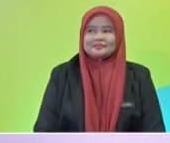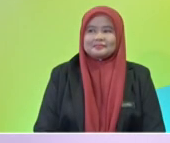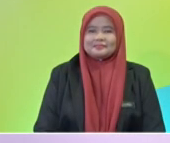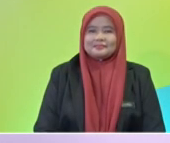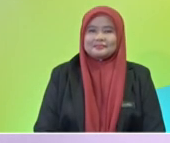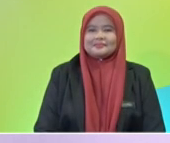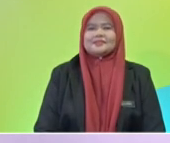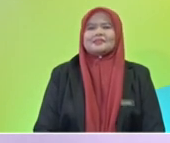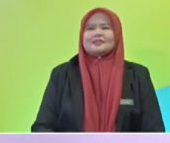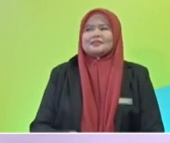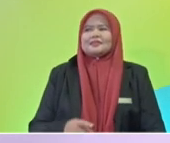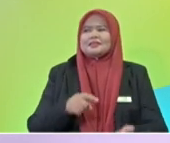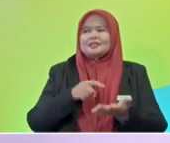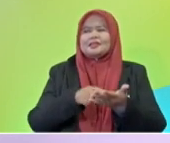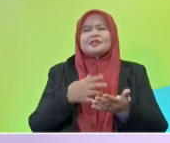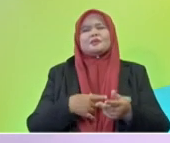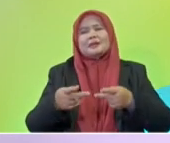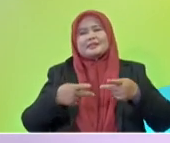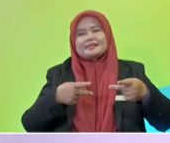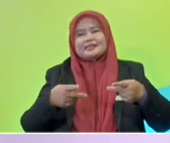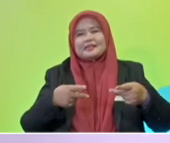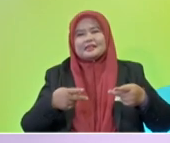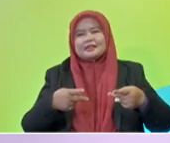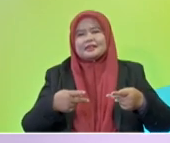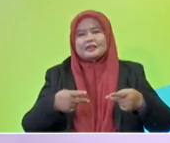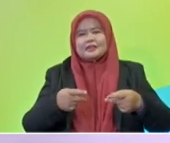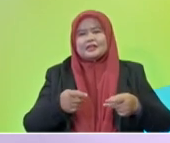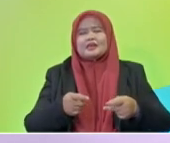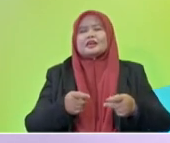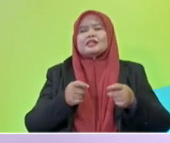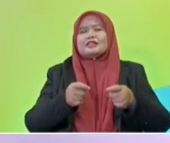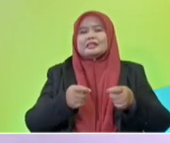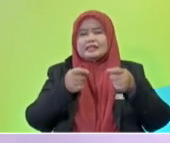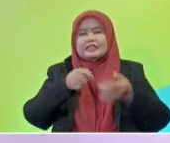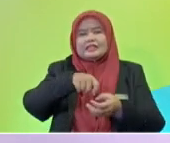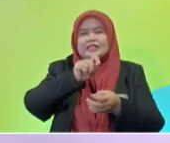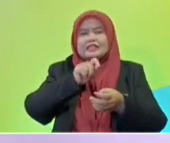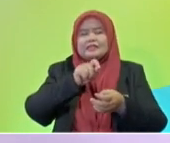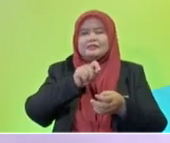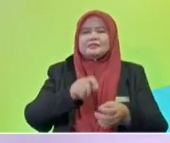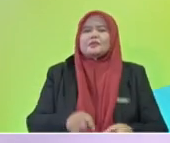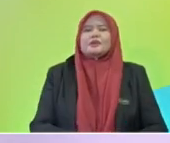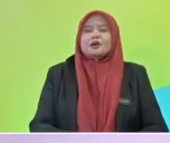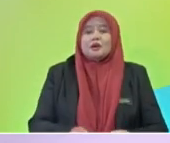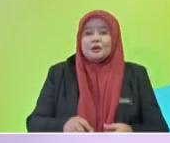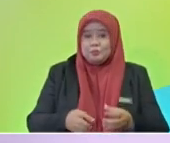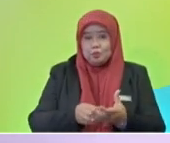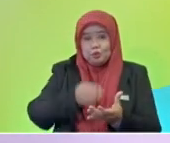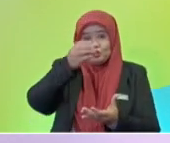KPM ini ada plastik Tin aluminium botol pun ada